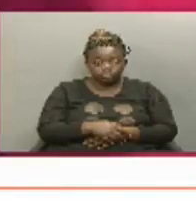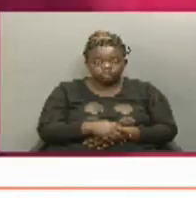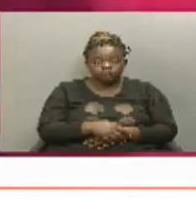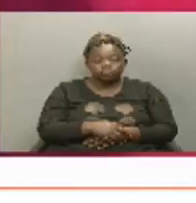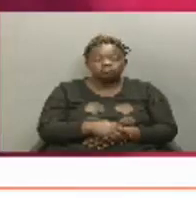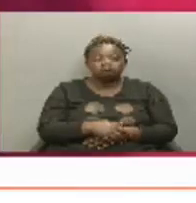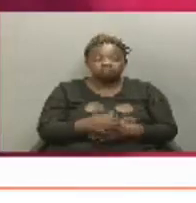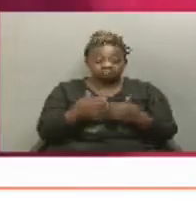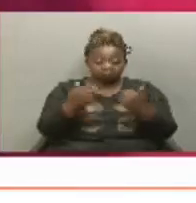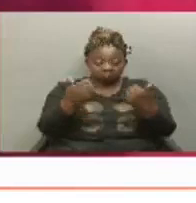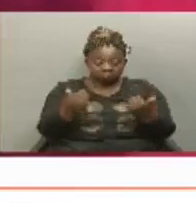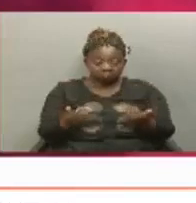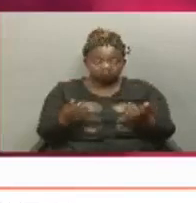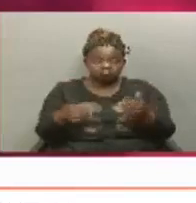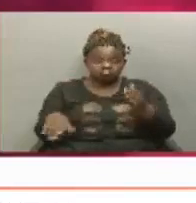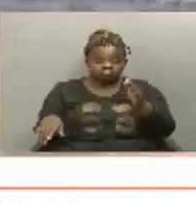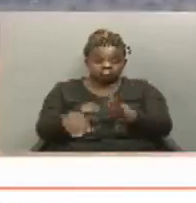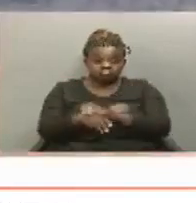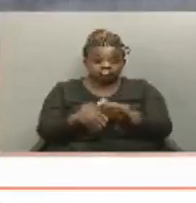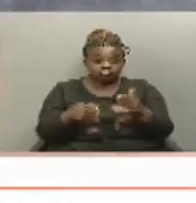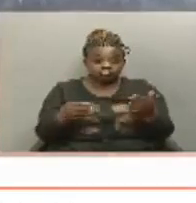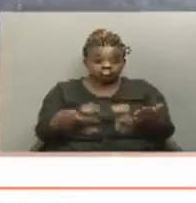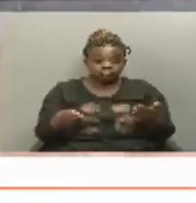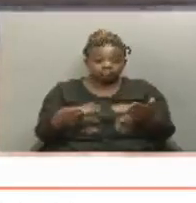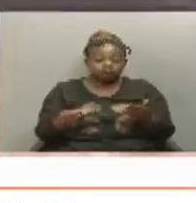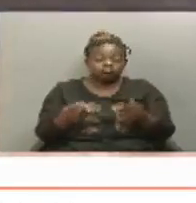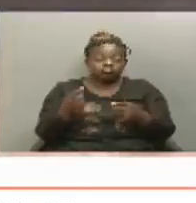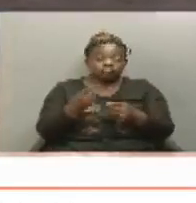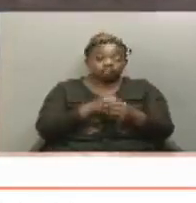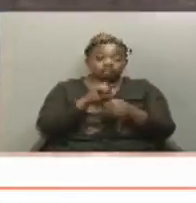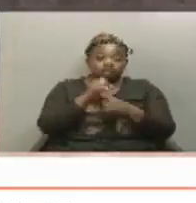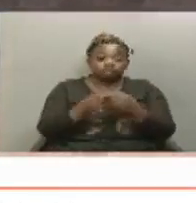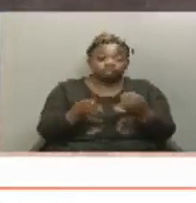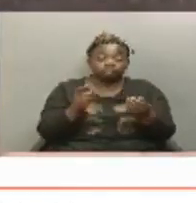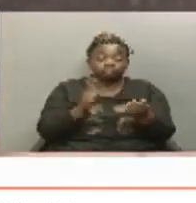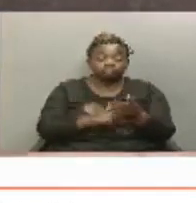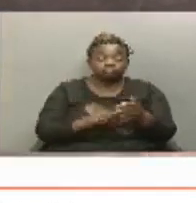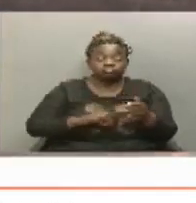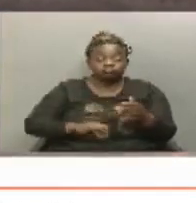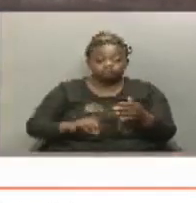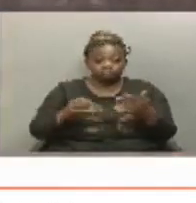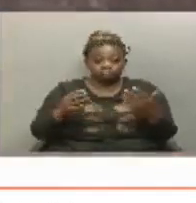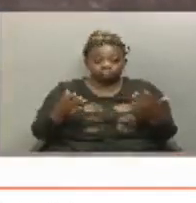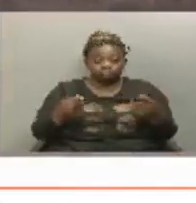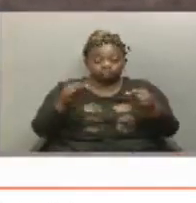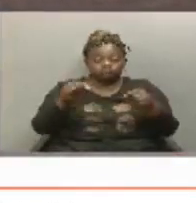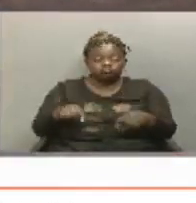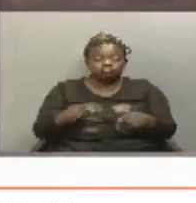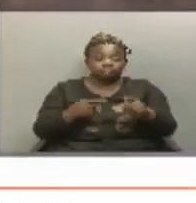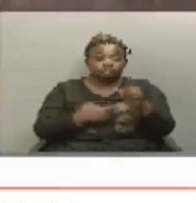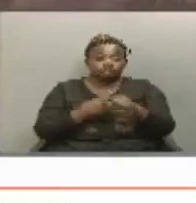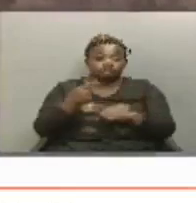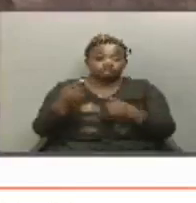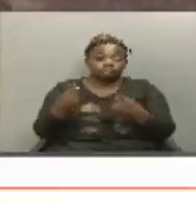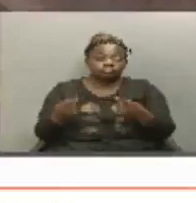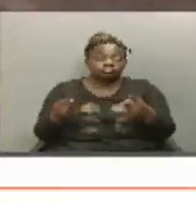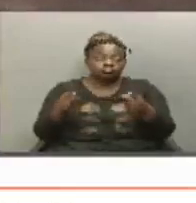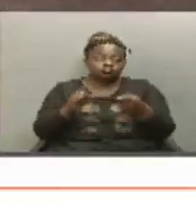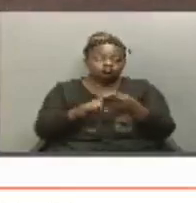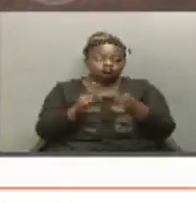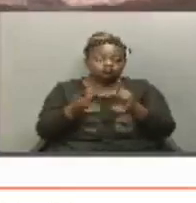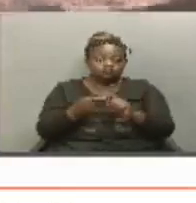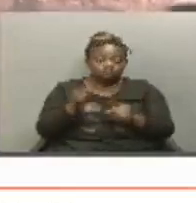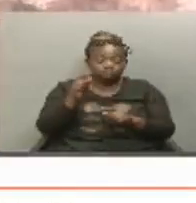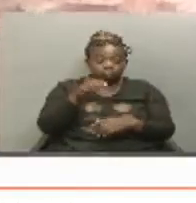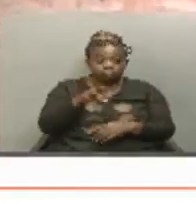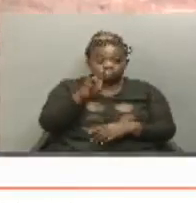Saawa zino bangoba ku mulimu nga nfunye olubuto. Nabbanja tumusanze mu zooni ya Kiyaaye n'akulabye mu Kampala. Mu muziko omukwano gwe Morin